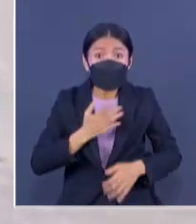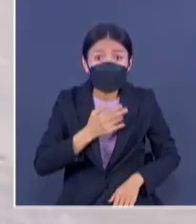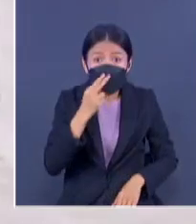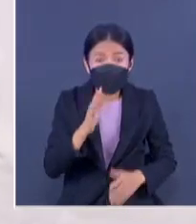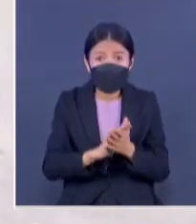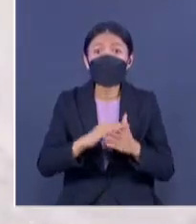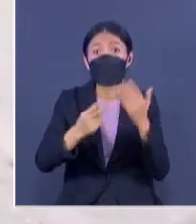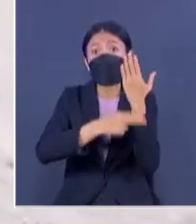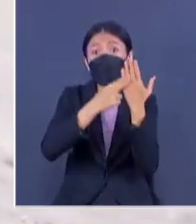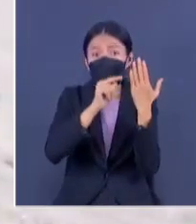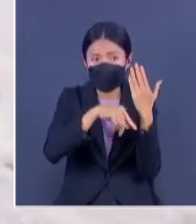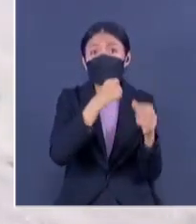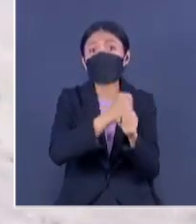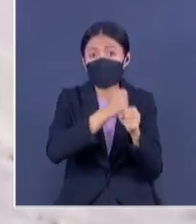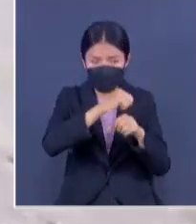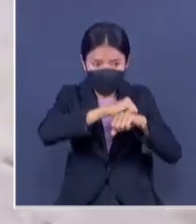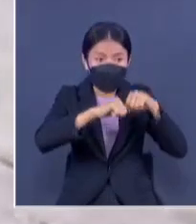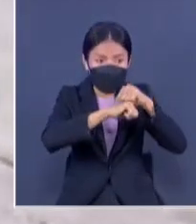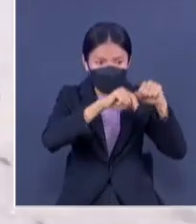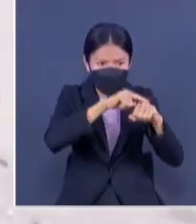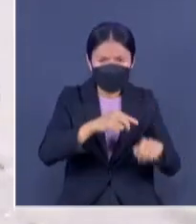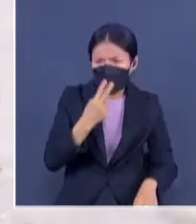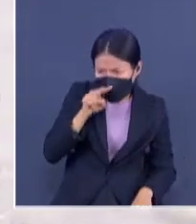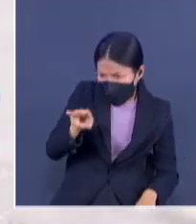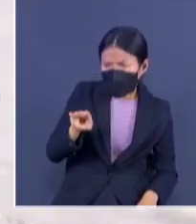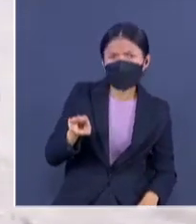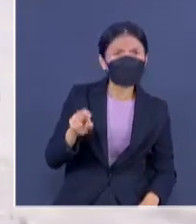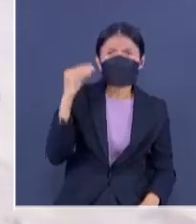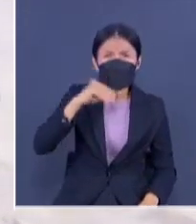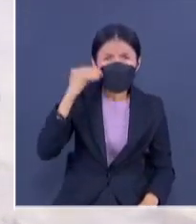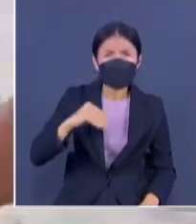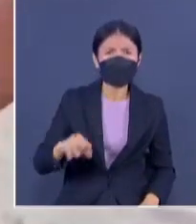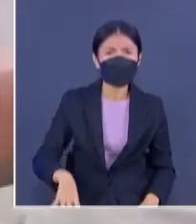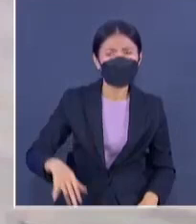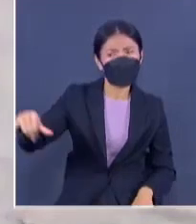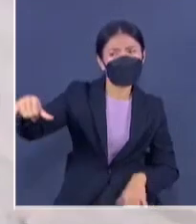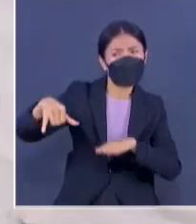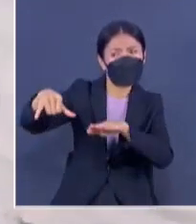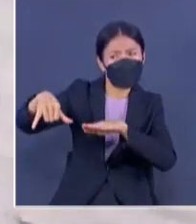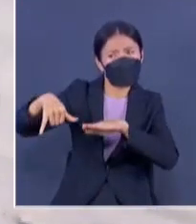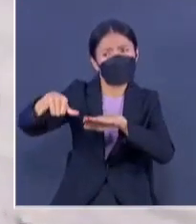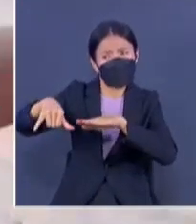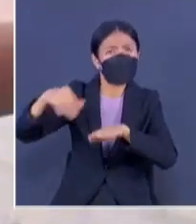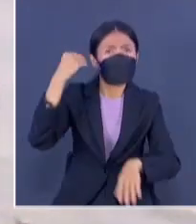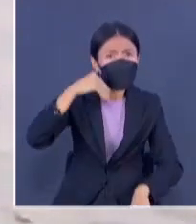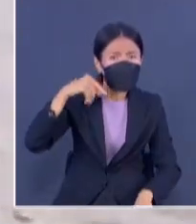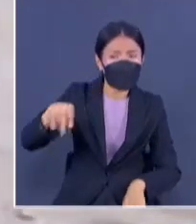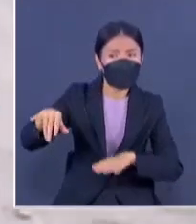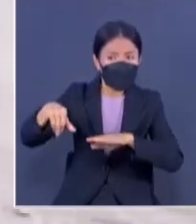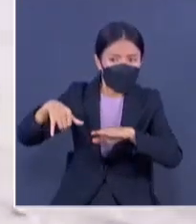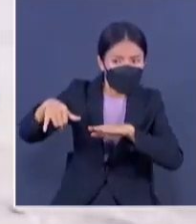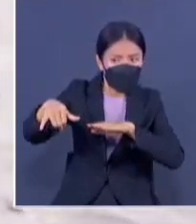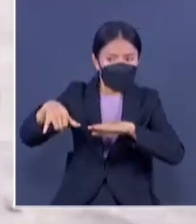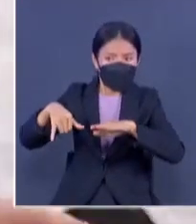งหนึ่งระแวกที่เจ้าแต้มปักหลักในทุกวันจะเห็นมันคอยดักหน้ารถเก๋งแล้วก็รถกระบะสีขาวทำทีเหมือนจะให้จอดแล้ว